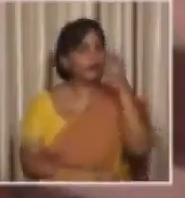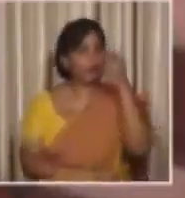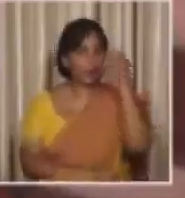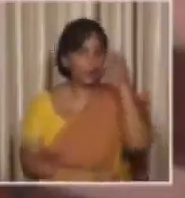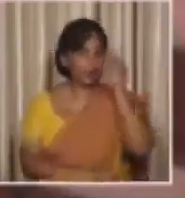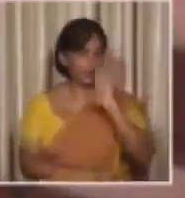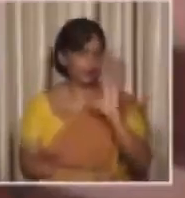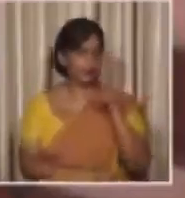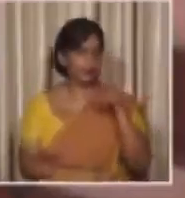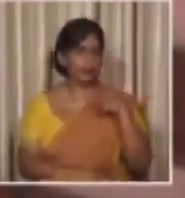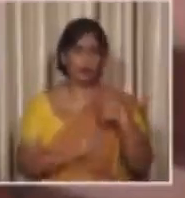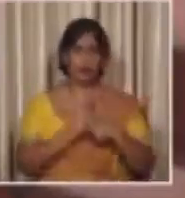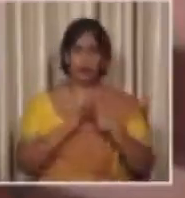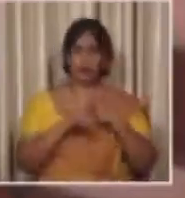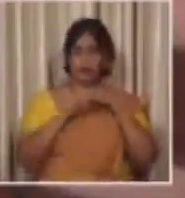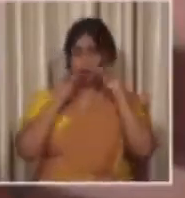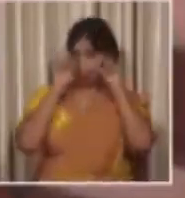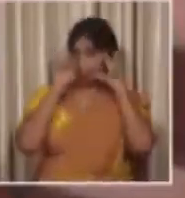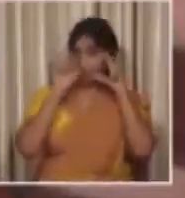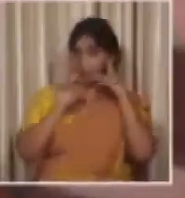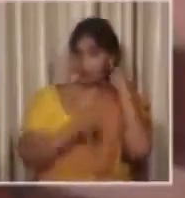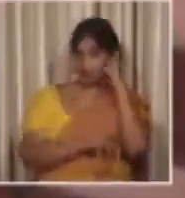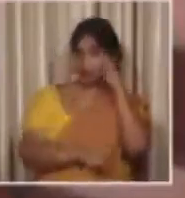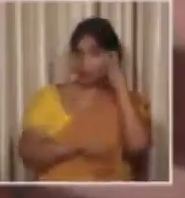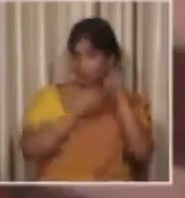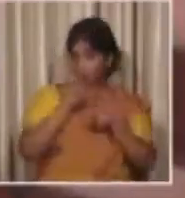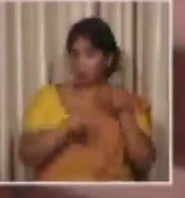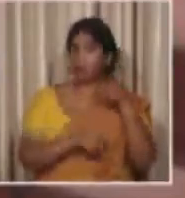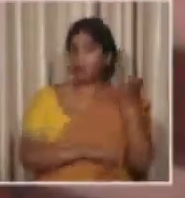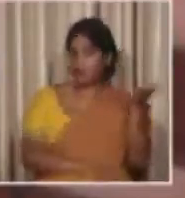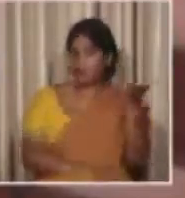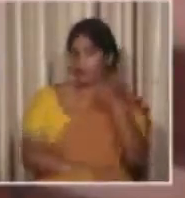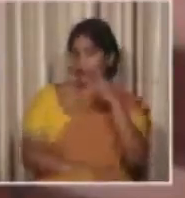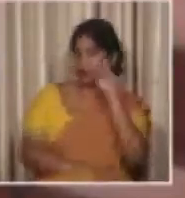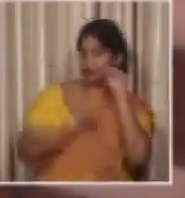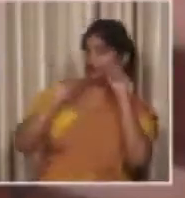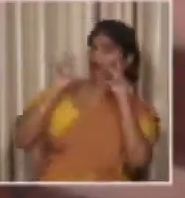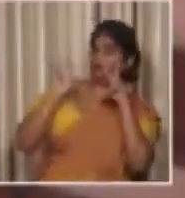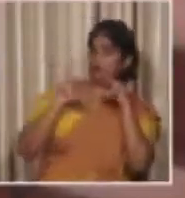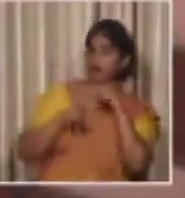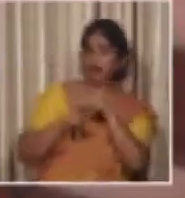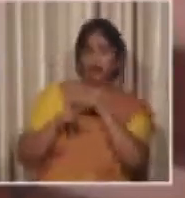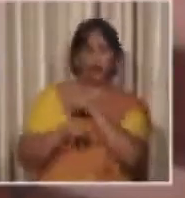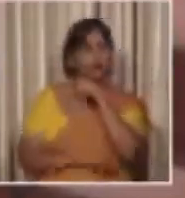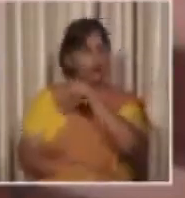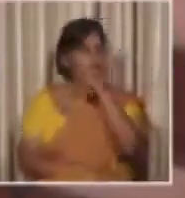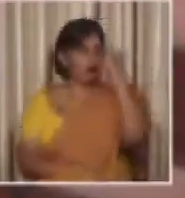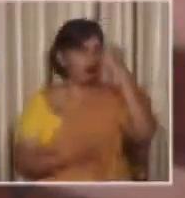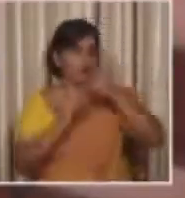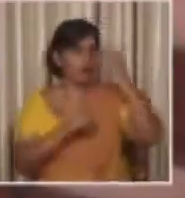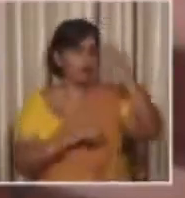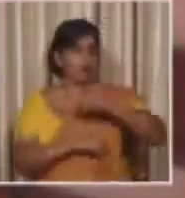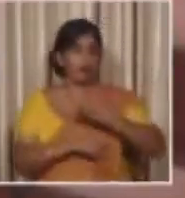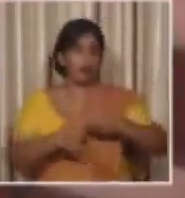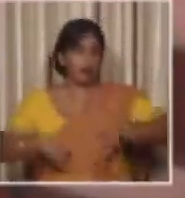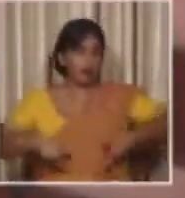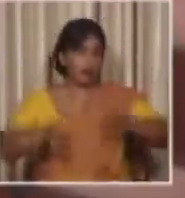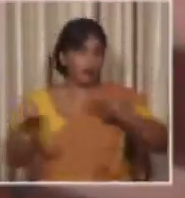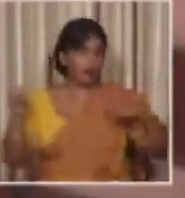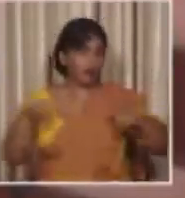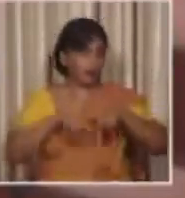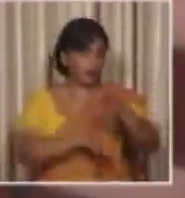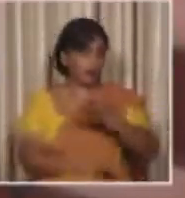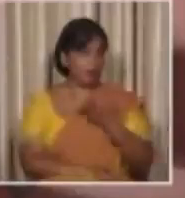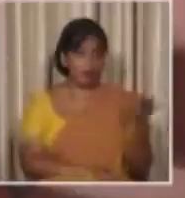එපා මේ රටේ ඇස්සැරිච්ච ප්‍රබුද්ධ ප්‍රගතිශීලී ජනතාවක් ඉන්නවා. ඔබතුමන්ලා හිතන්න එපා ඉදිරියේ පාරට බහැලවත් යන්න පුළුවන් වෙයි